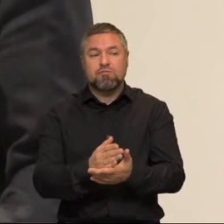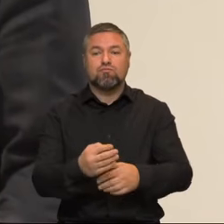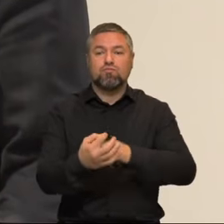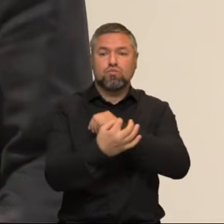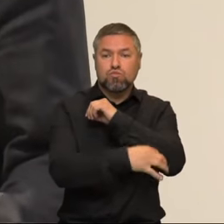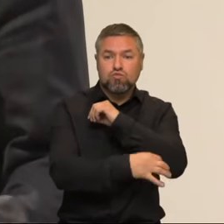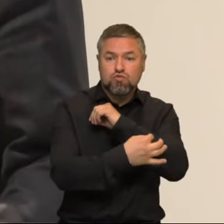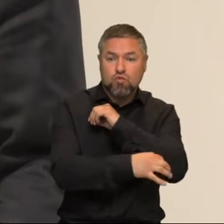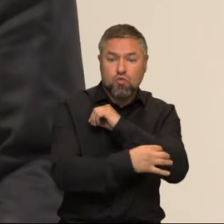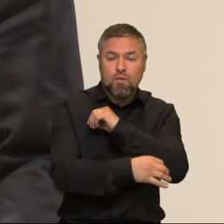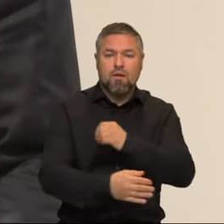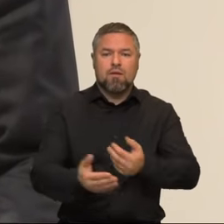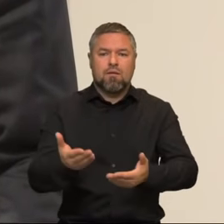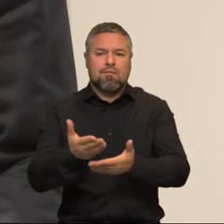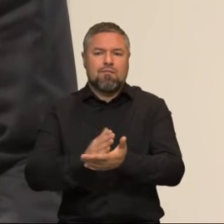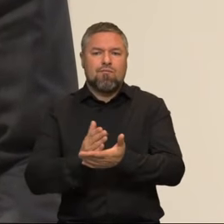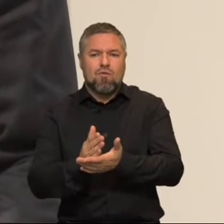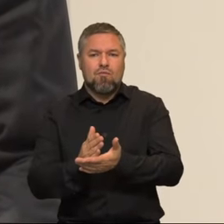studentami, pomiędzy